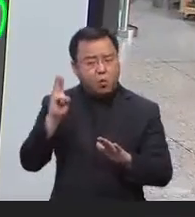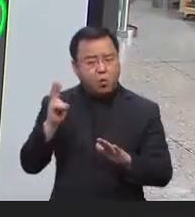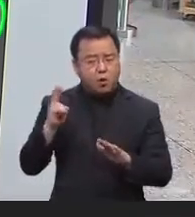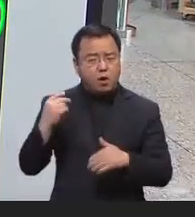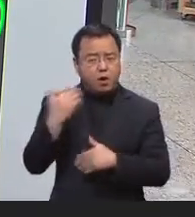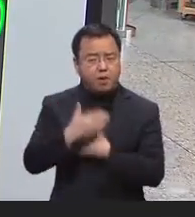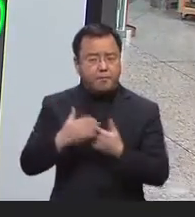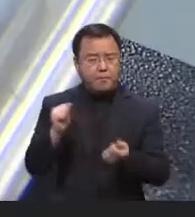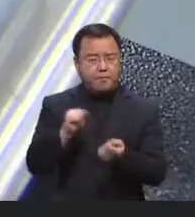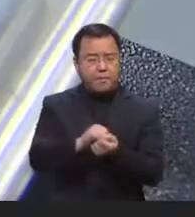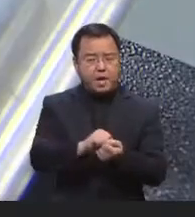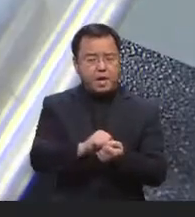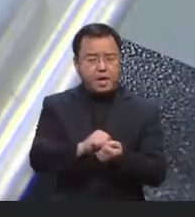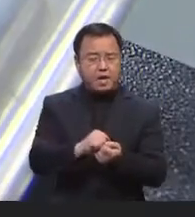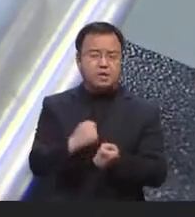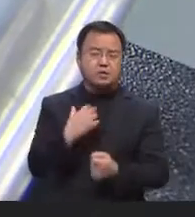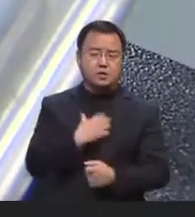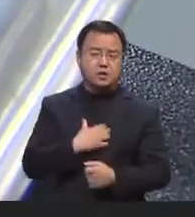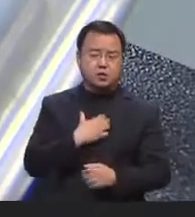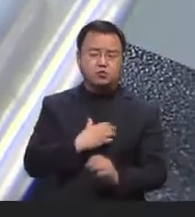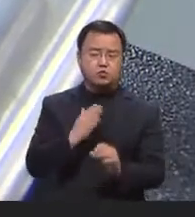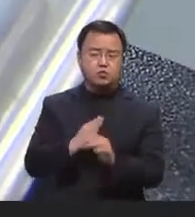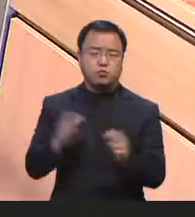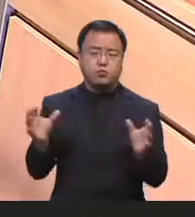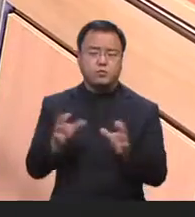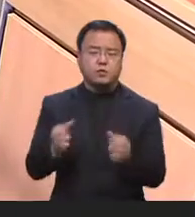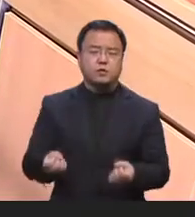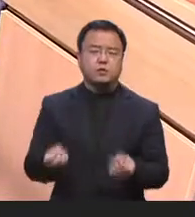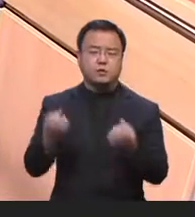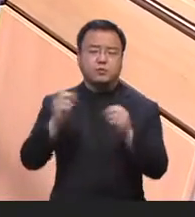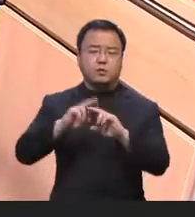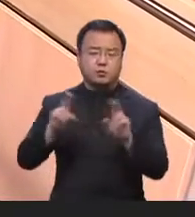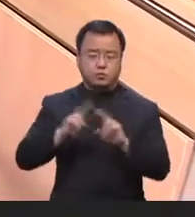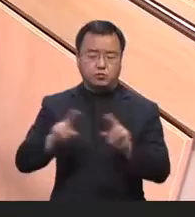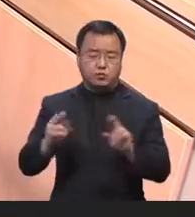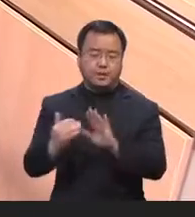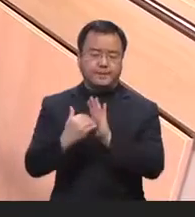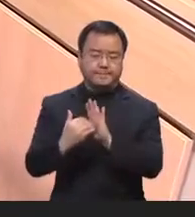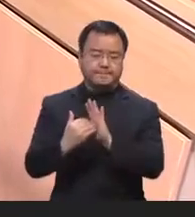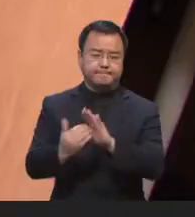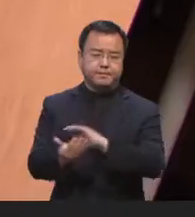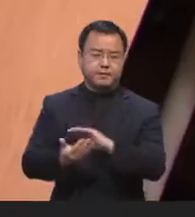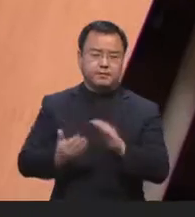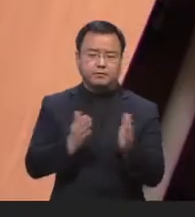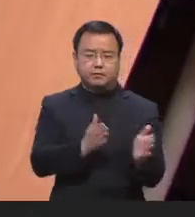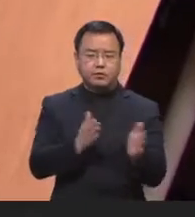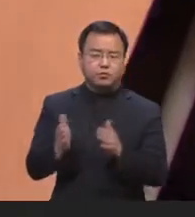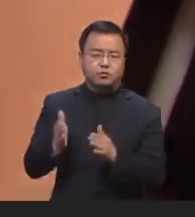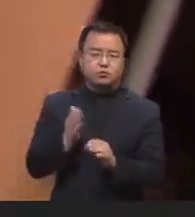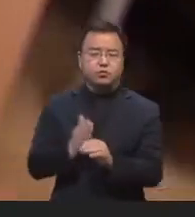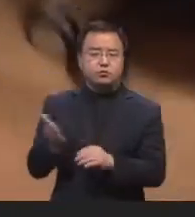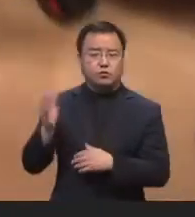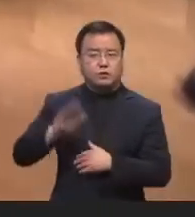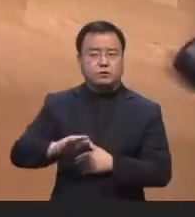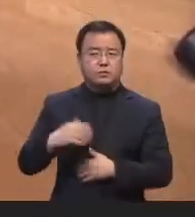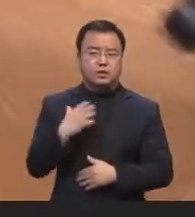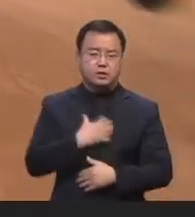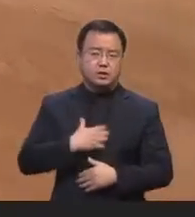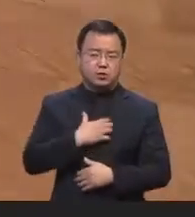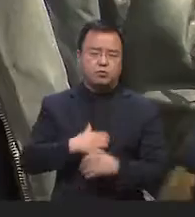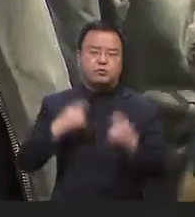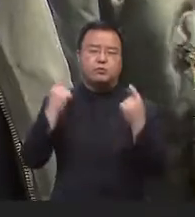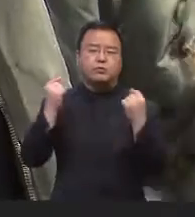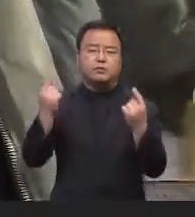막기 위해 대학들이 집단 행사를 취소하고 방 여기도 안간힘을 쓰고 있지만 학생들의 불안은 여전합니다